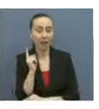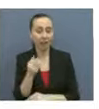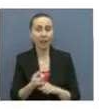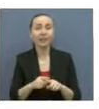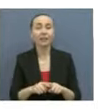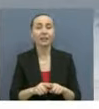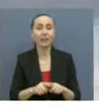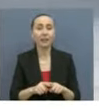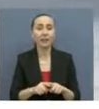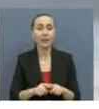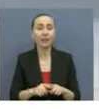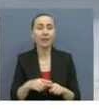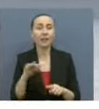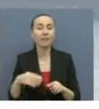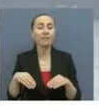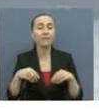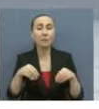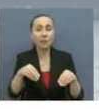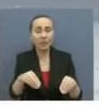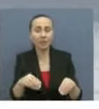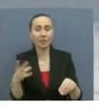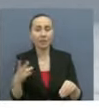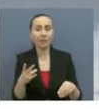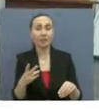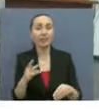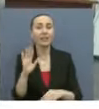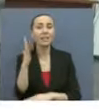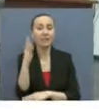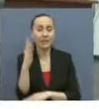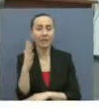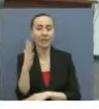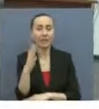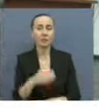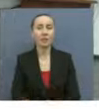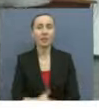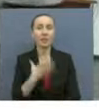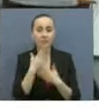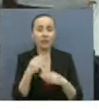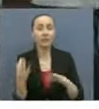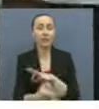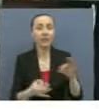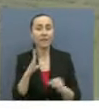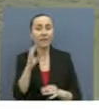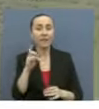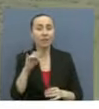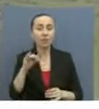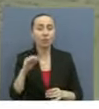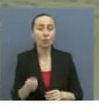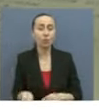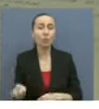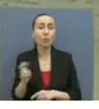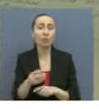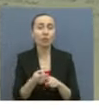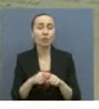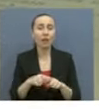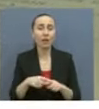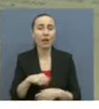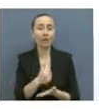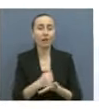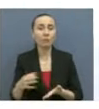всего озера и обсадить его, значит, деревьями. Со своим проектом Валентин Жулин пришел на прием к акиму области. Идея